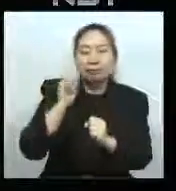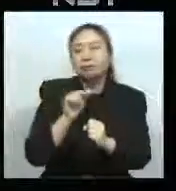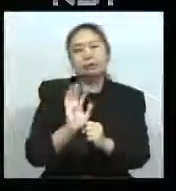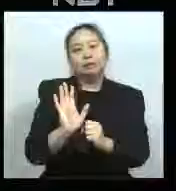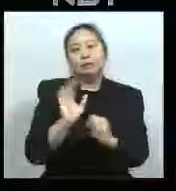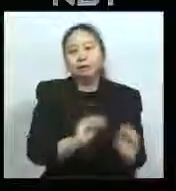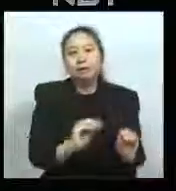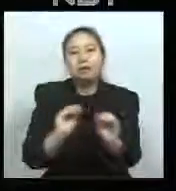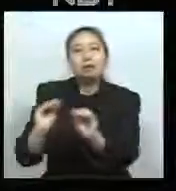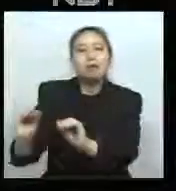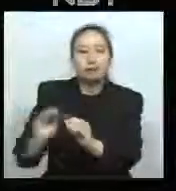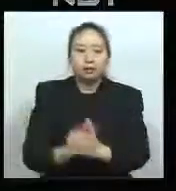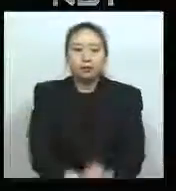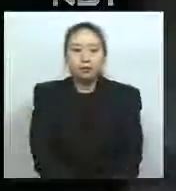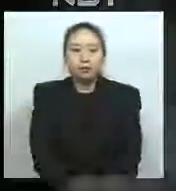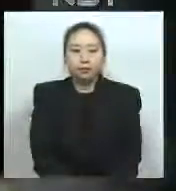ไปอย่างไม่มีกำหนด